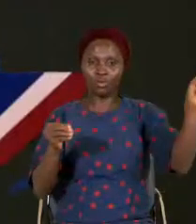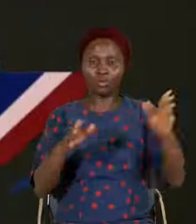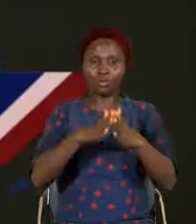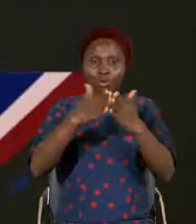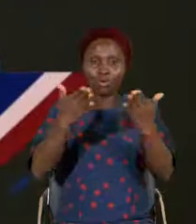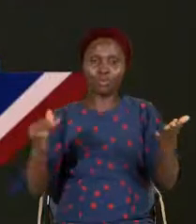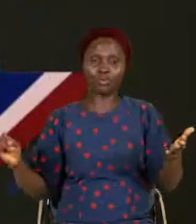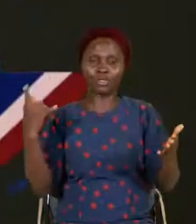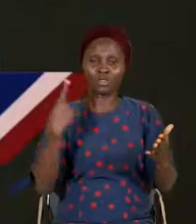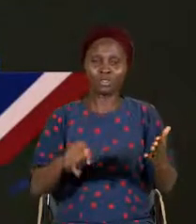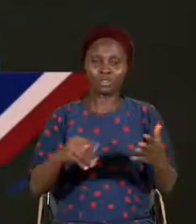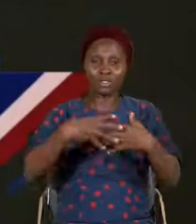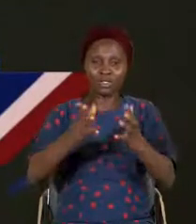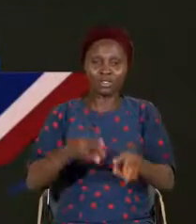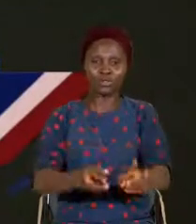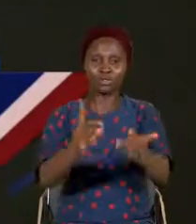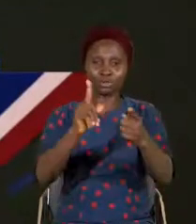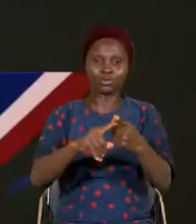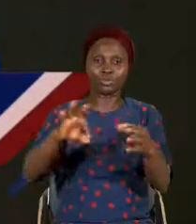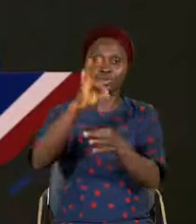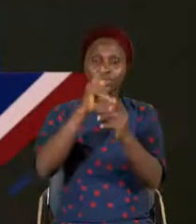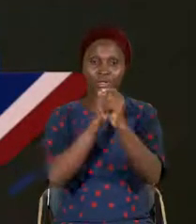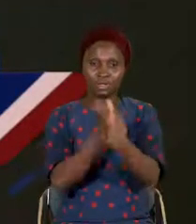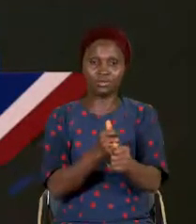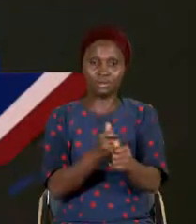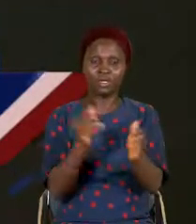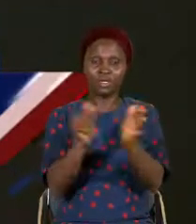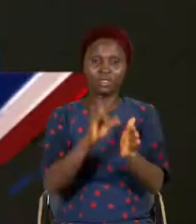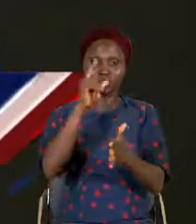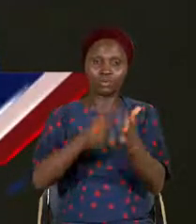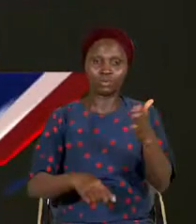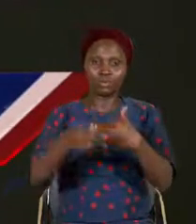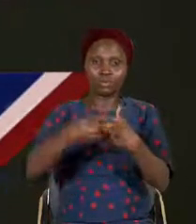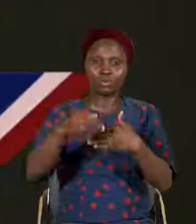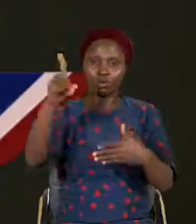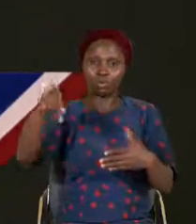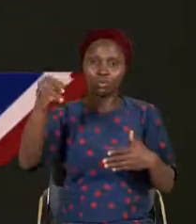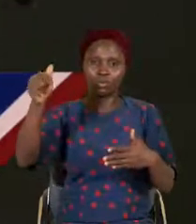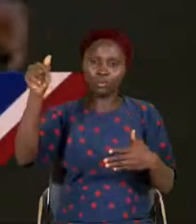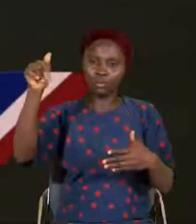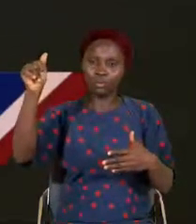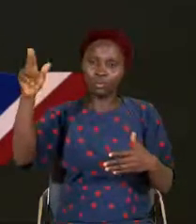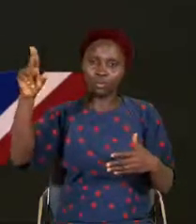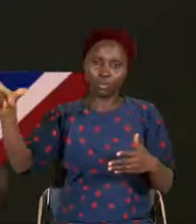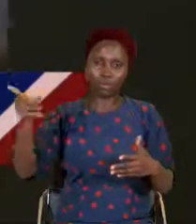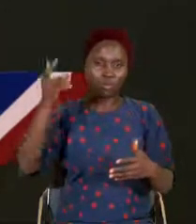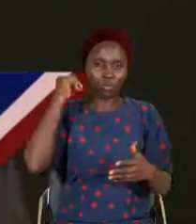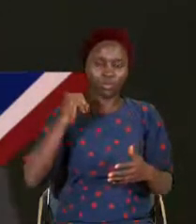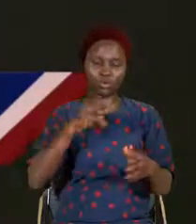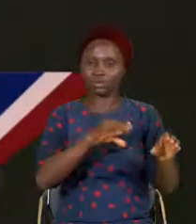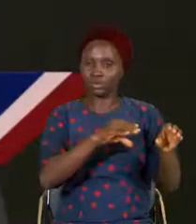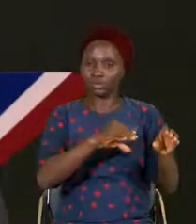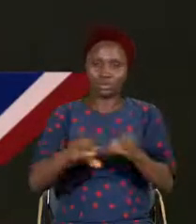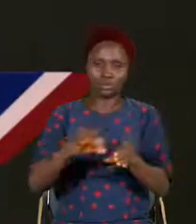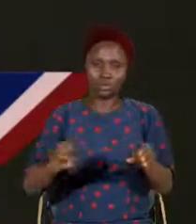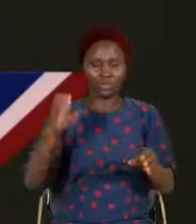message. L'ouverture de la porte d'accès aux dons spirituels. C'est le premier point ça. Paul,